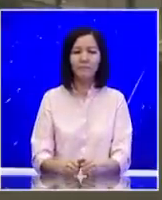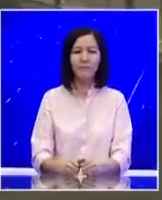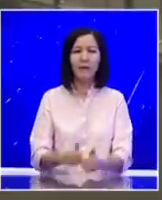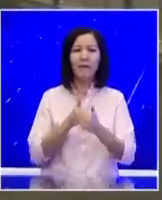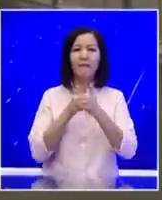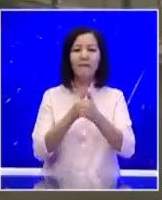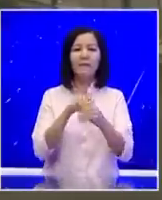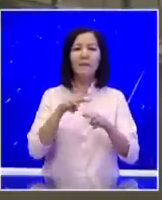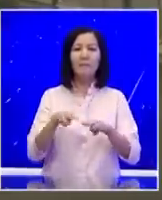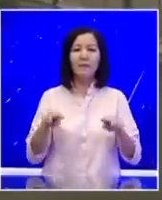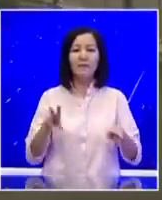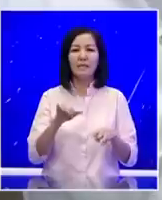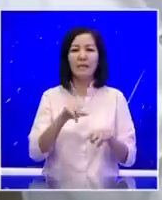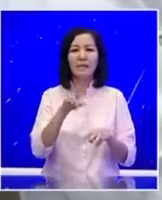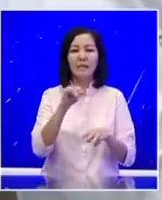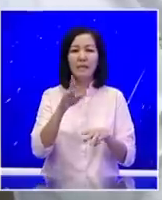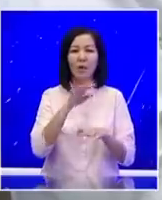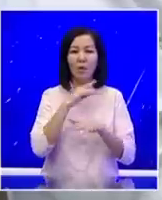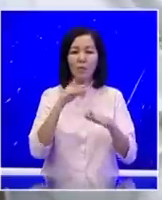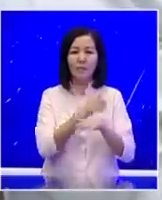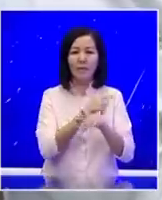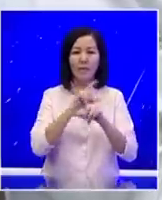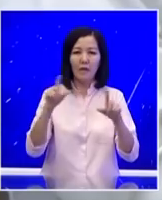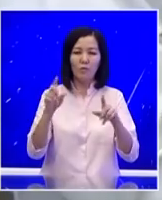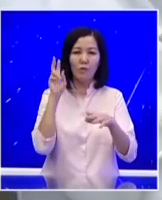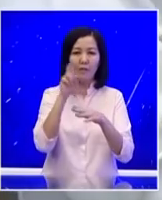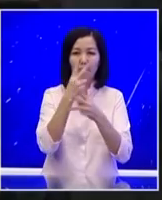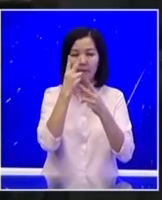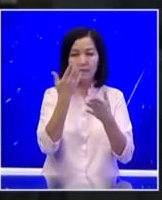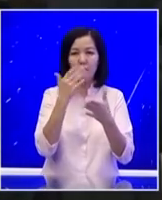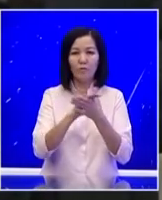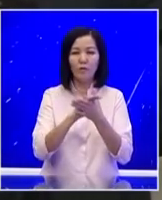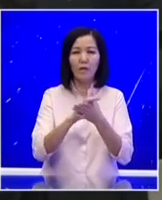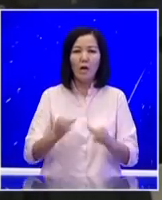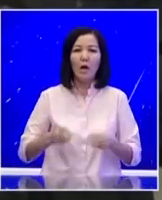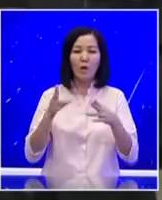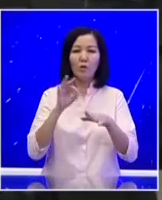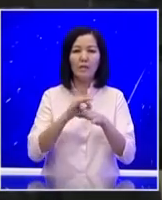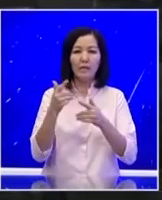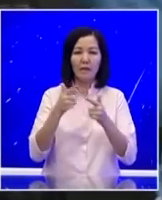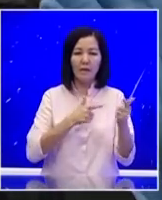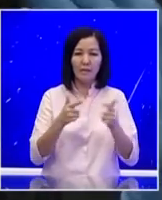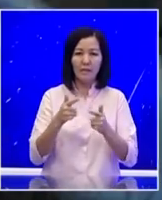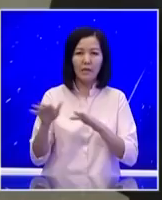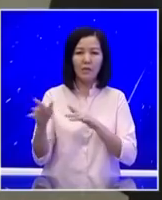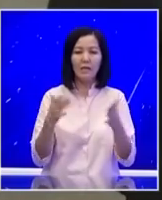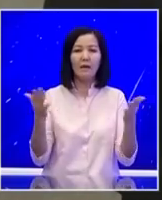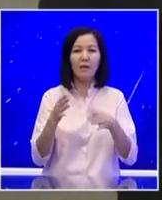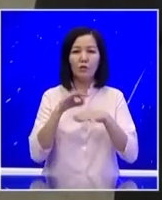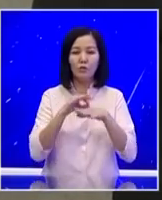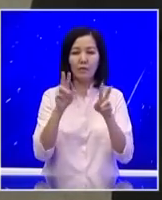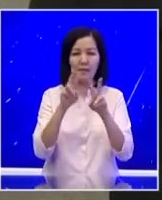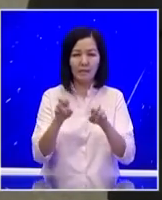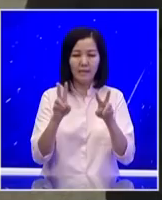Вице-министр сапар барысын Ілідегі көпсалалы клиникалық ауруханадан бастады. Қауіпті дертке әзірлік шараларының қалай жүріп жатқанын